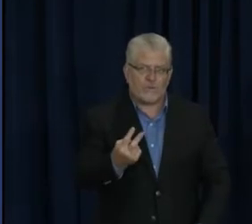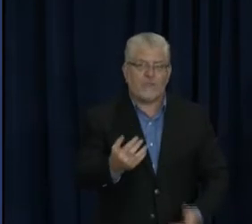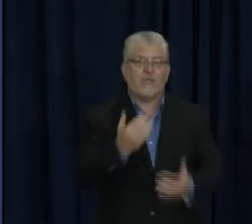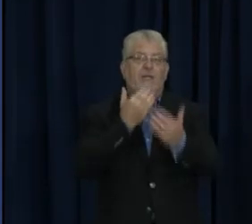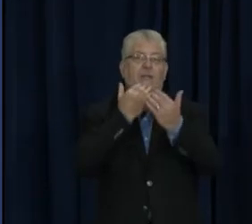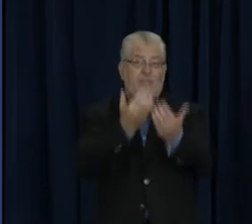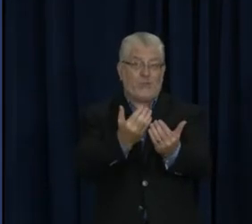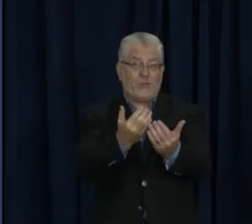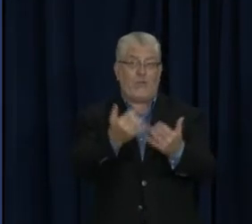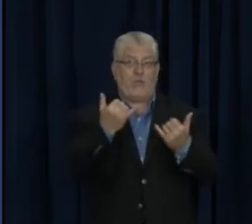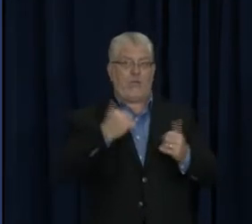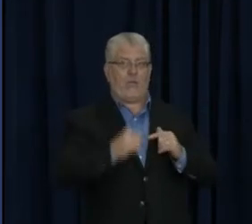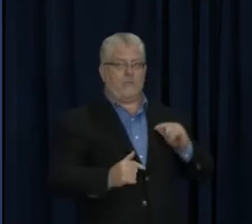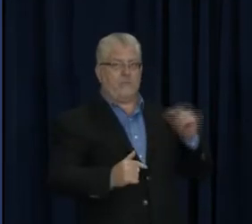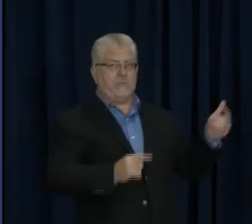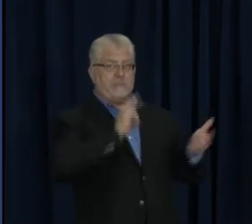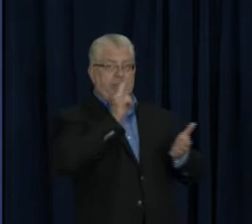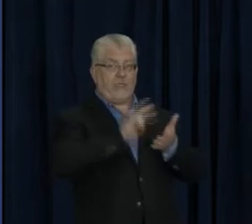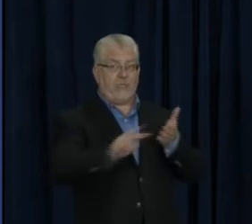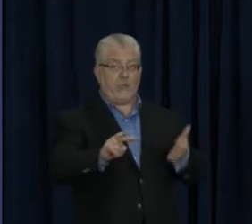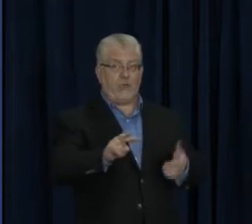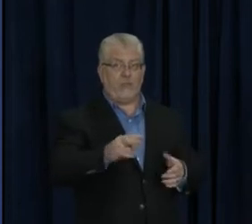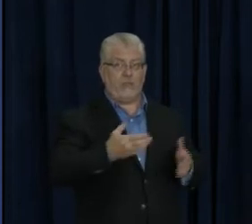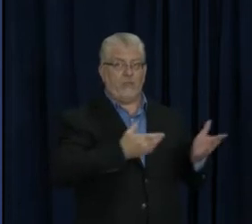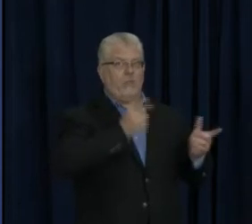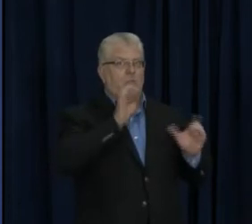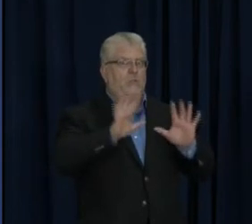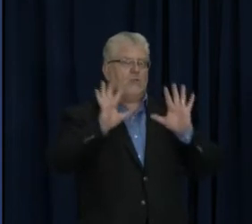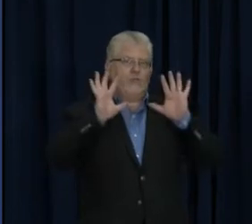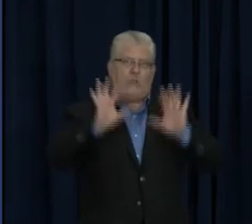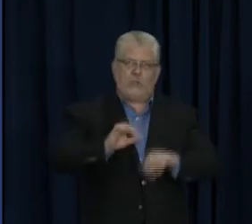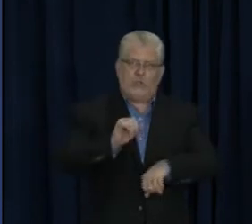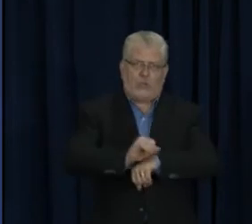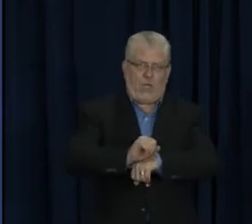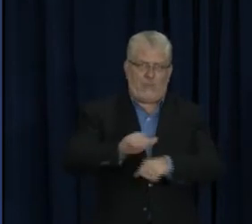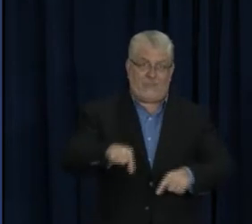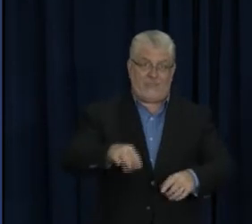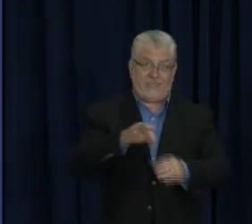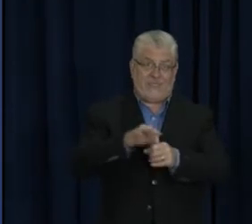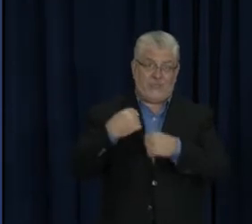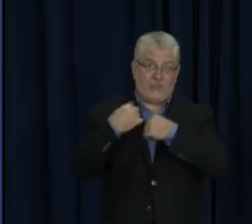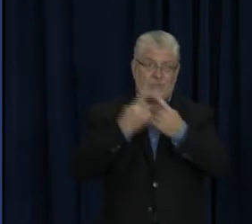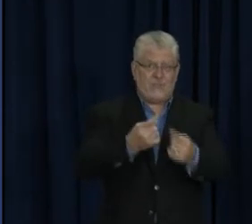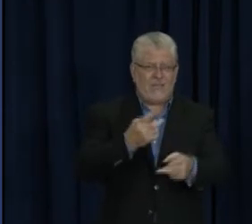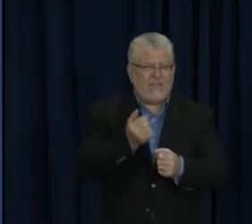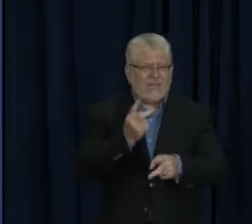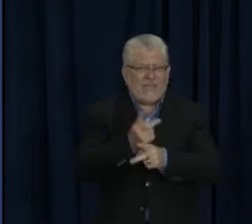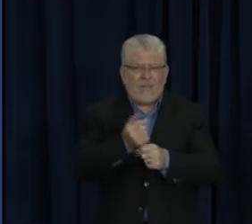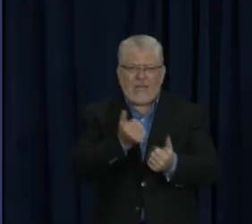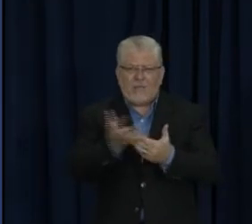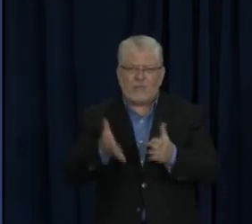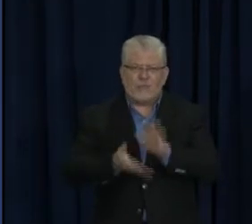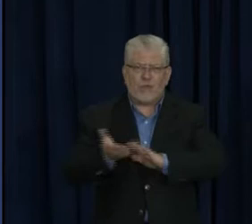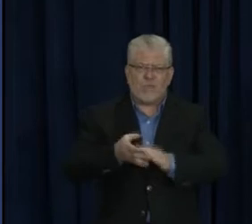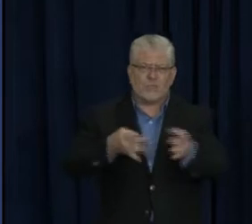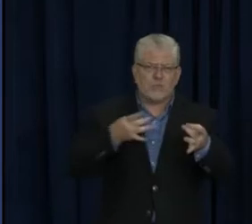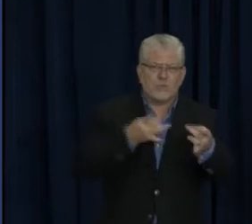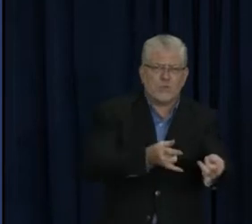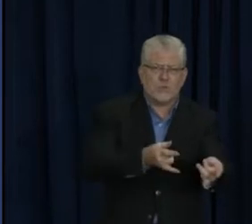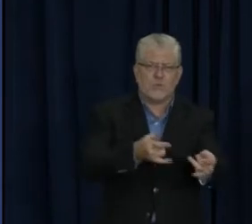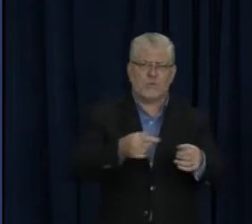حتى أحرص على أن يحسب كل صوت، لأنه في بنسلفانيا كل صوت له أهمية. شكرا